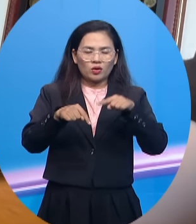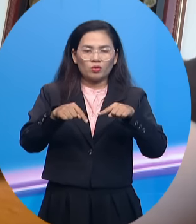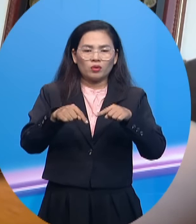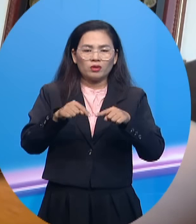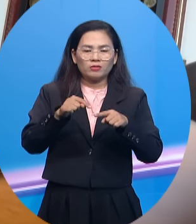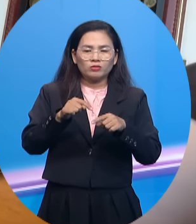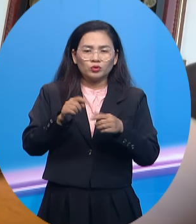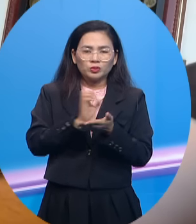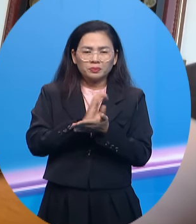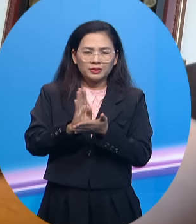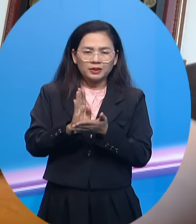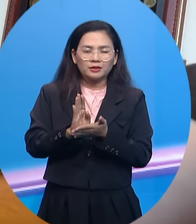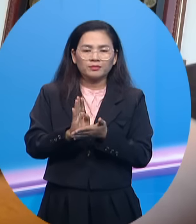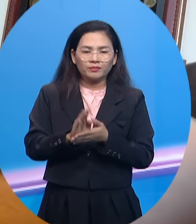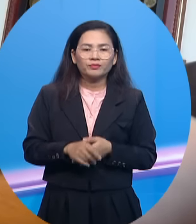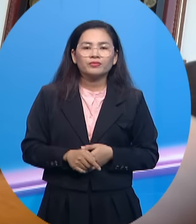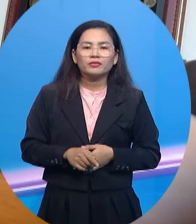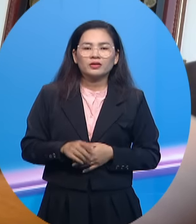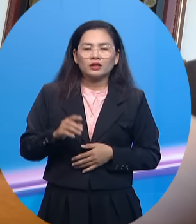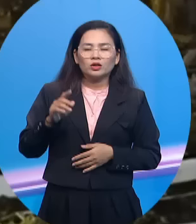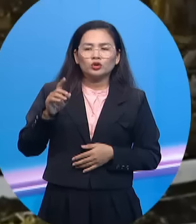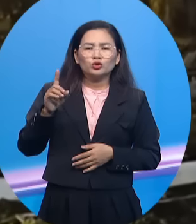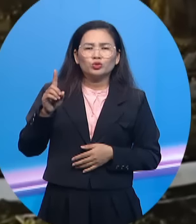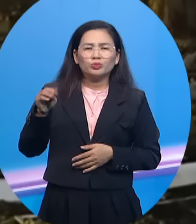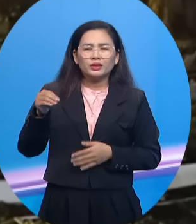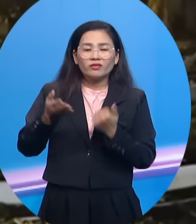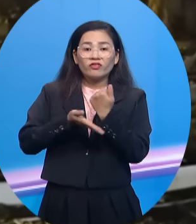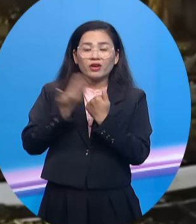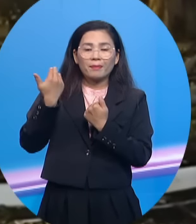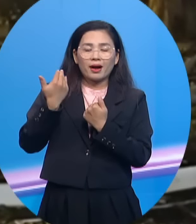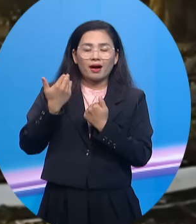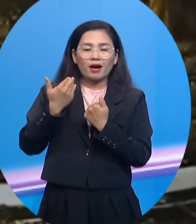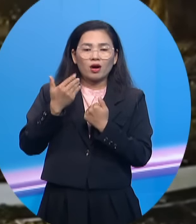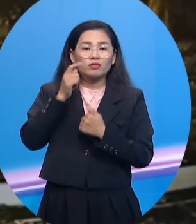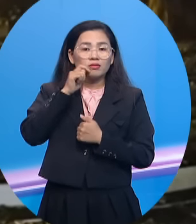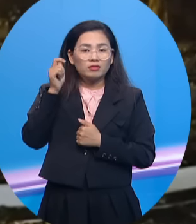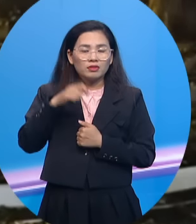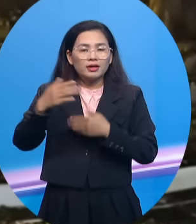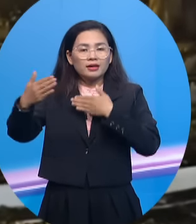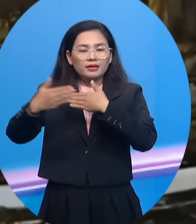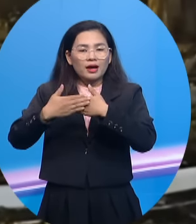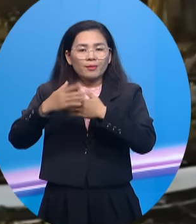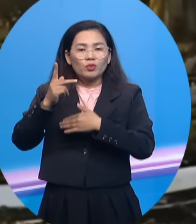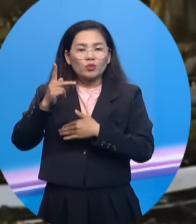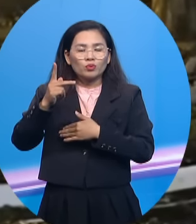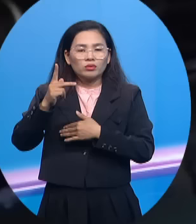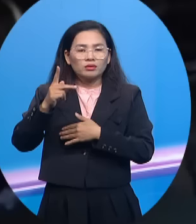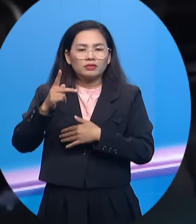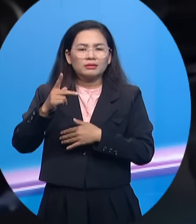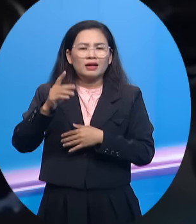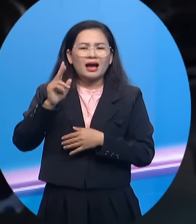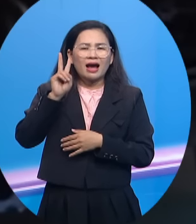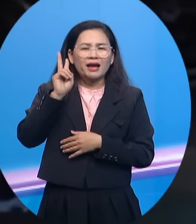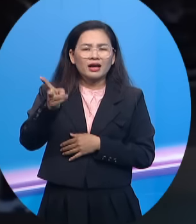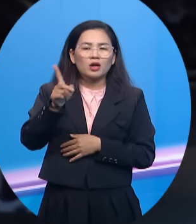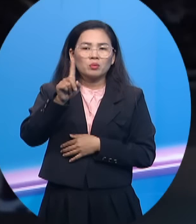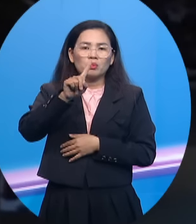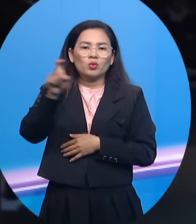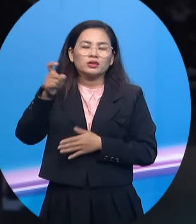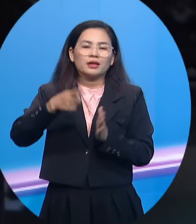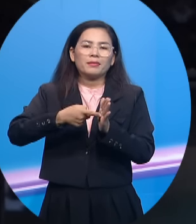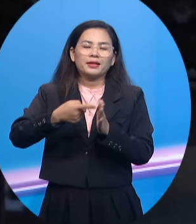động từ đây. Theo ông, vùng Sumy ở phía đông bắc Ukraine giáp biên giới với Kursk đã bị tấn công gần 2.100 lần kể